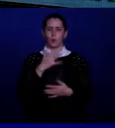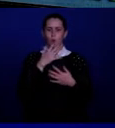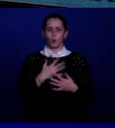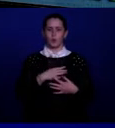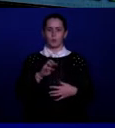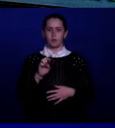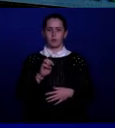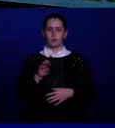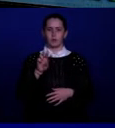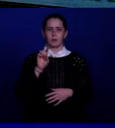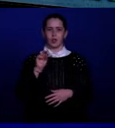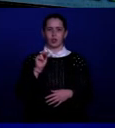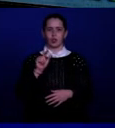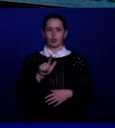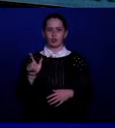любить, беречь,